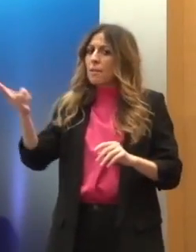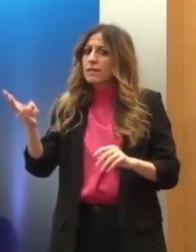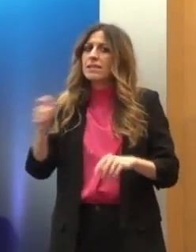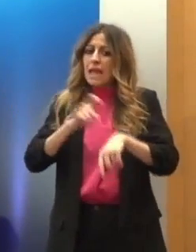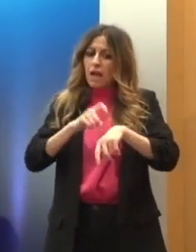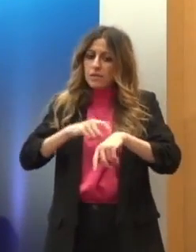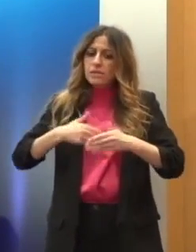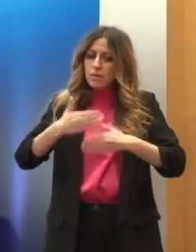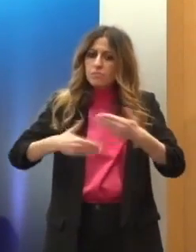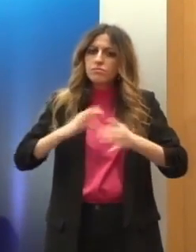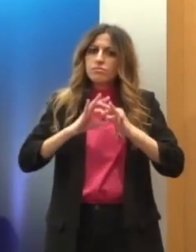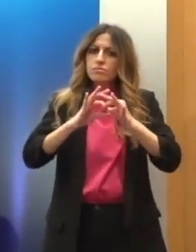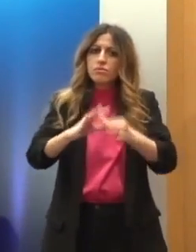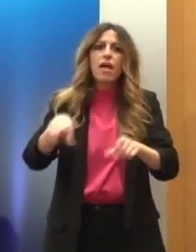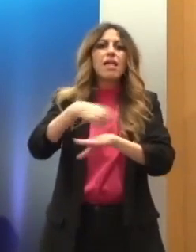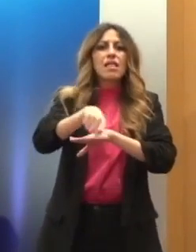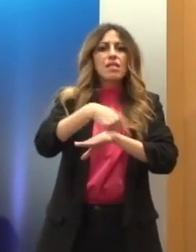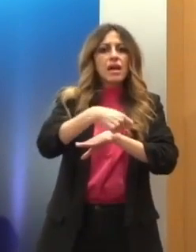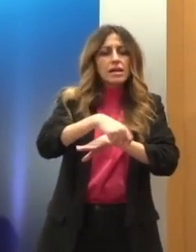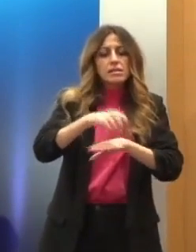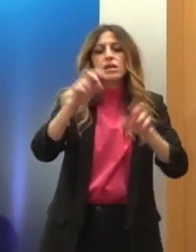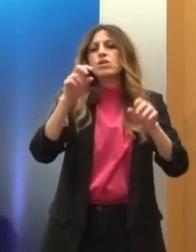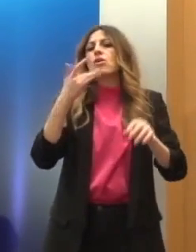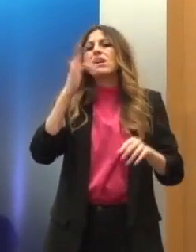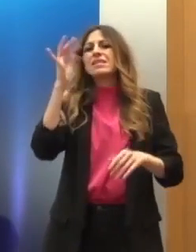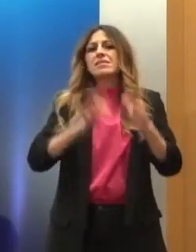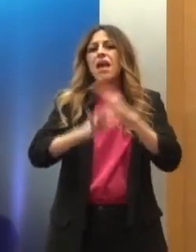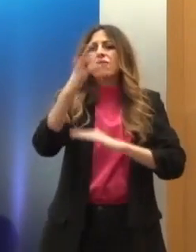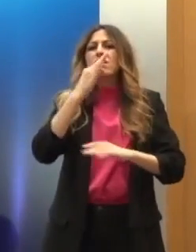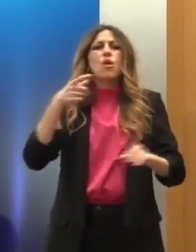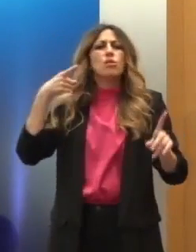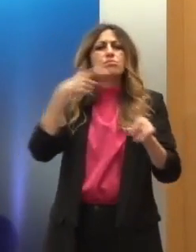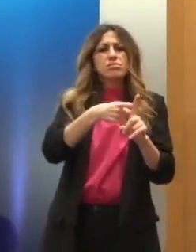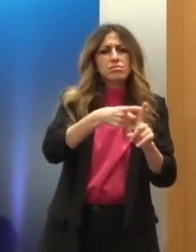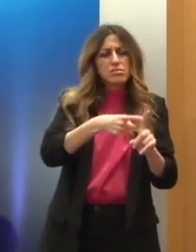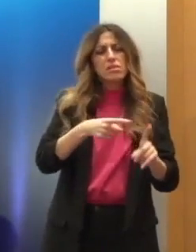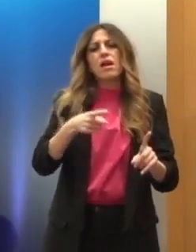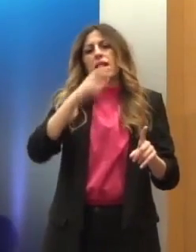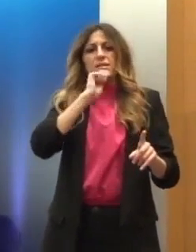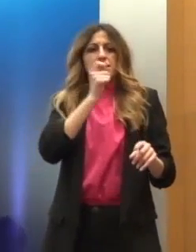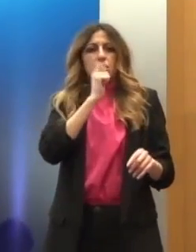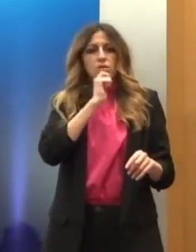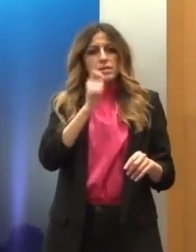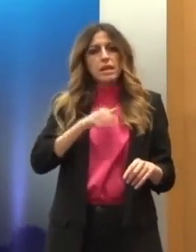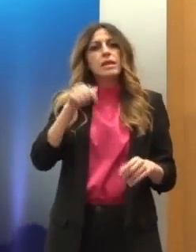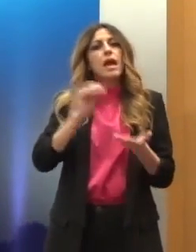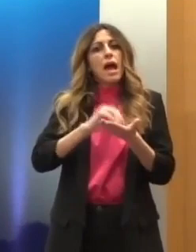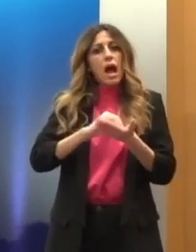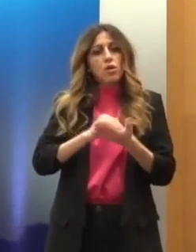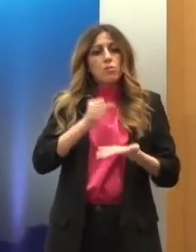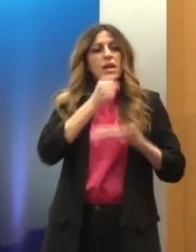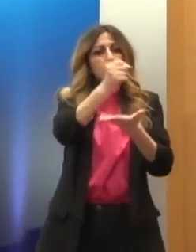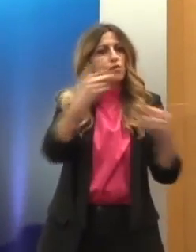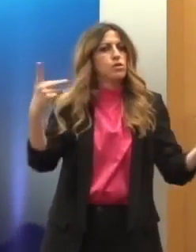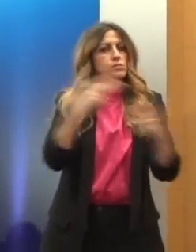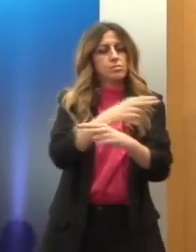Χρυσής Αυγής και ότι έχει διακοπεί η χρηματοδότηση του κόμματος από την πολιτεία. Ενδιαφέρον παρουσιάζει επίσης η σύσταση της Επιτροπής Κατά των